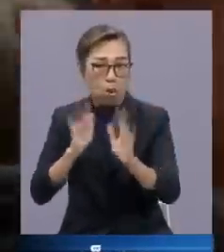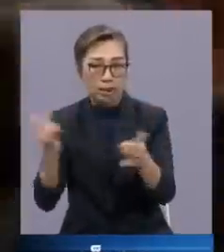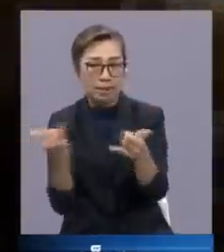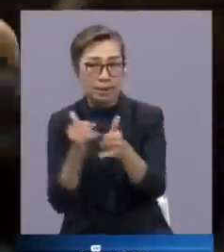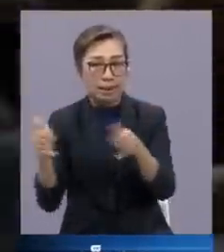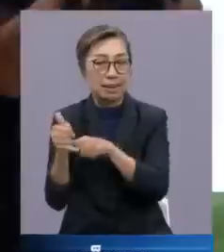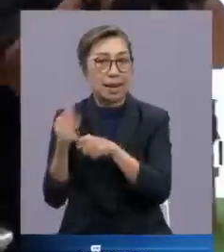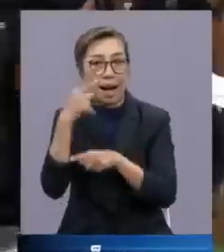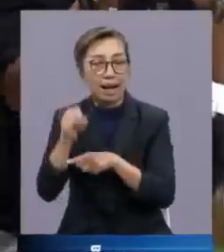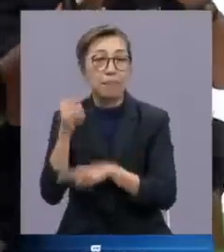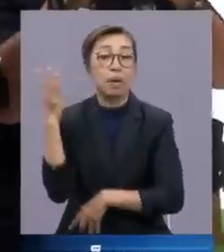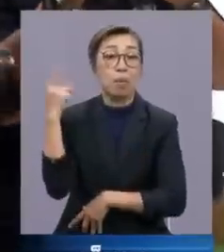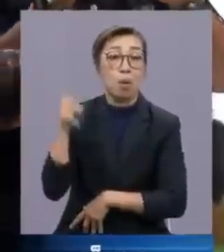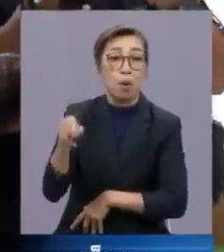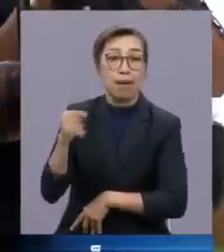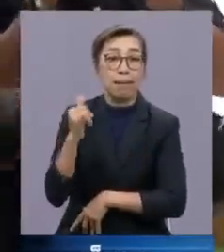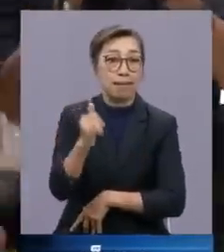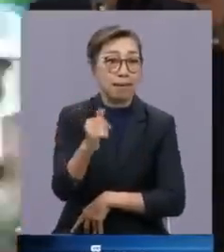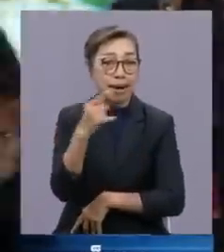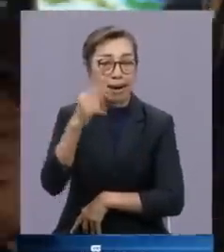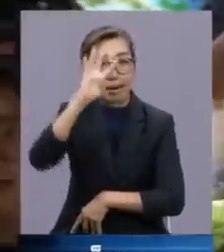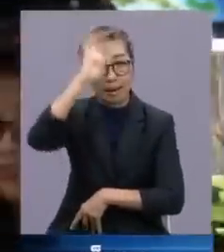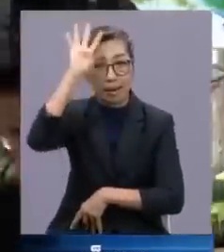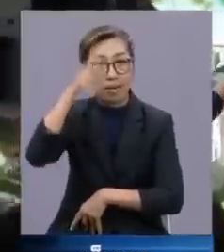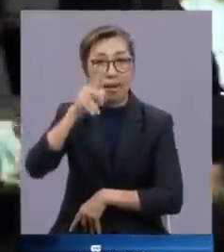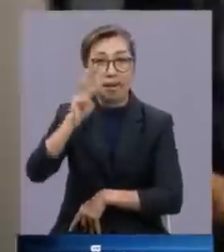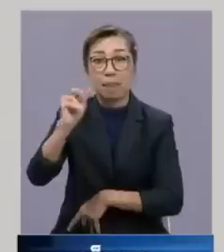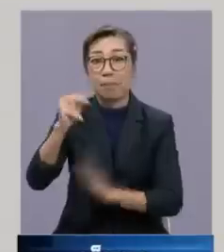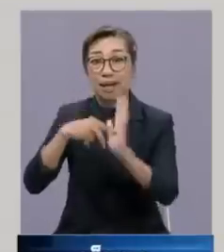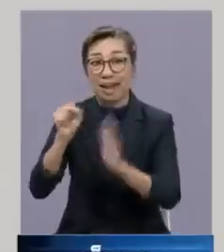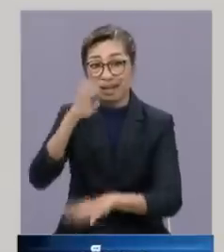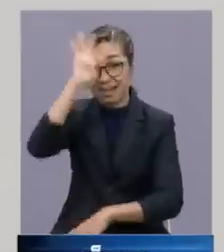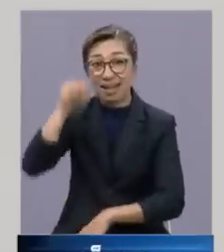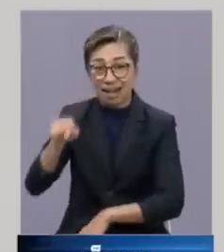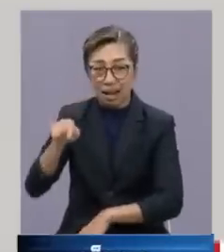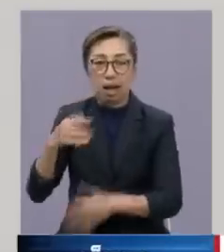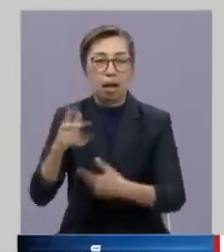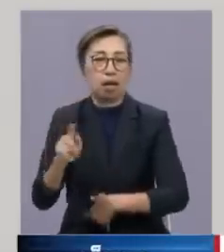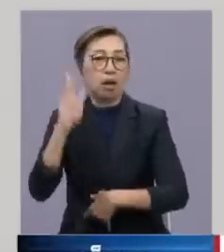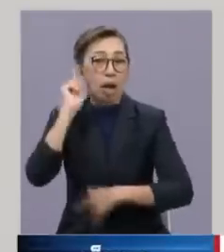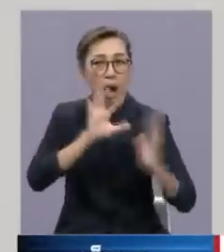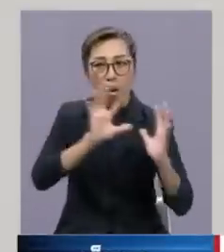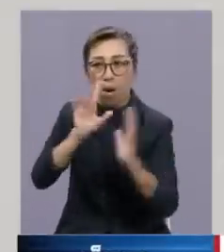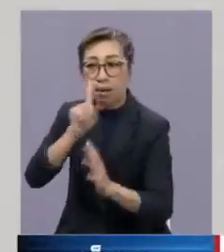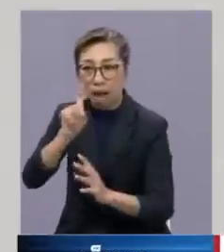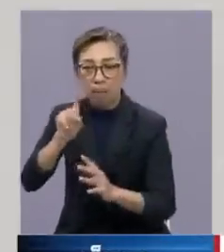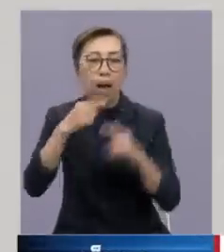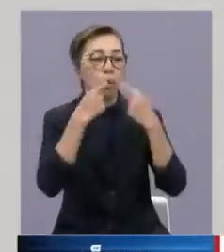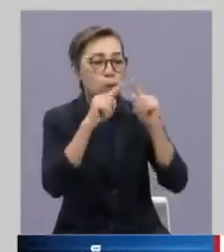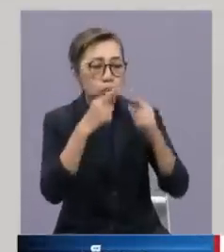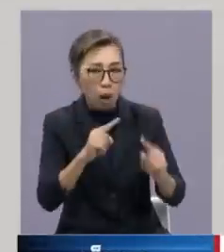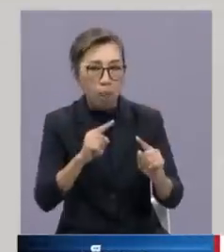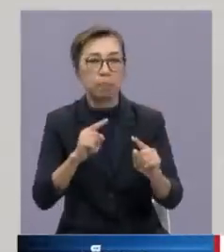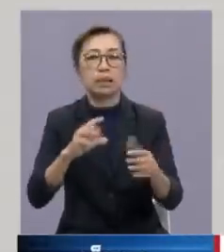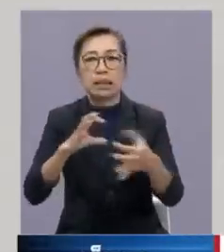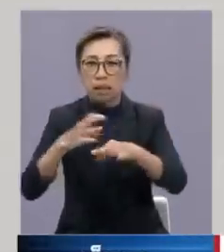คือเมื่อวานนี้เป็นการปรากฏตัวของร้อยเอกธรรมนัสพรหมเผ่าด้วยนะฮะแล้วก็ให้สัมภาษณ์หลายประเด็นที่เกี่ยวข้องใน